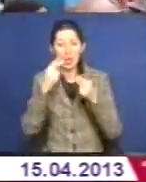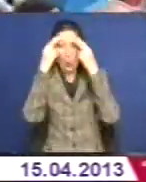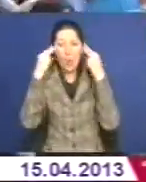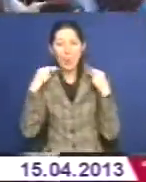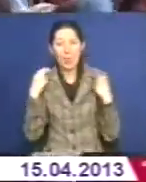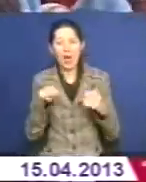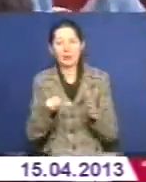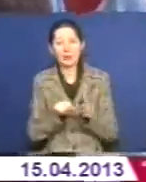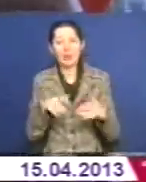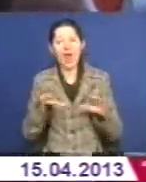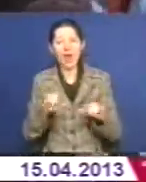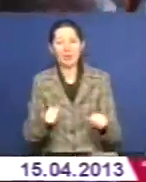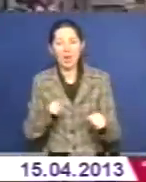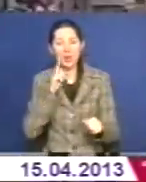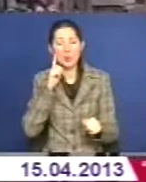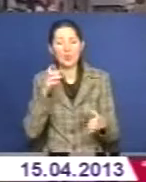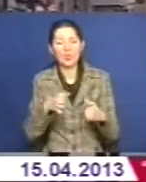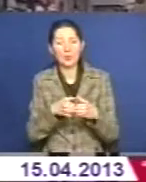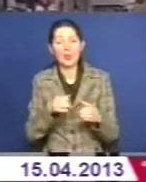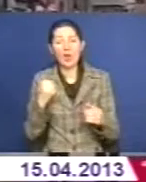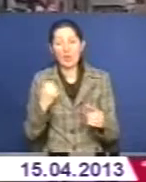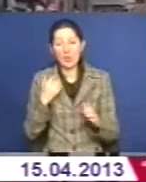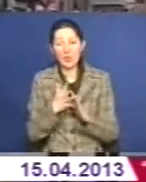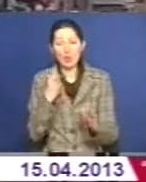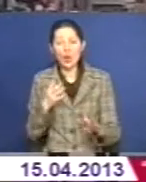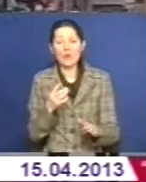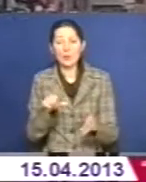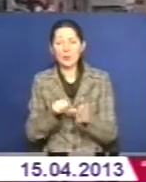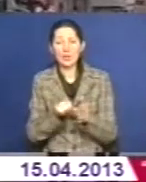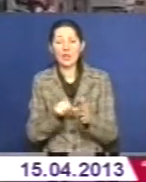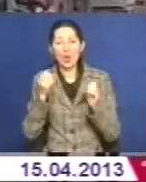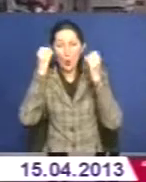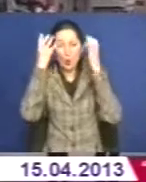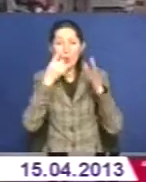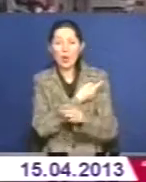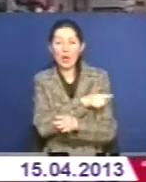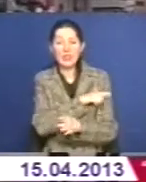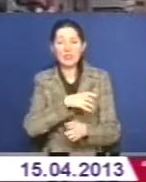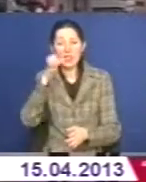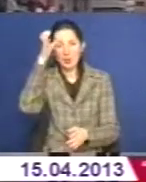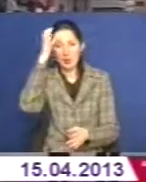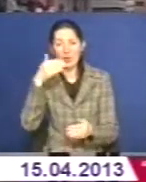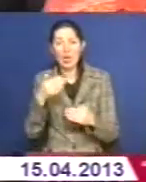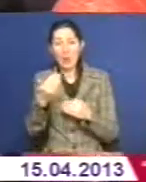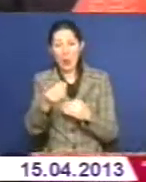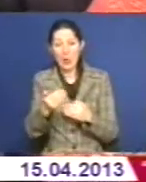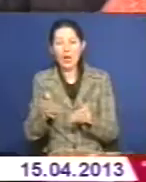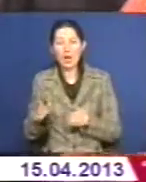молодіжних спільнот, військові, працівники культури, медицини, освіти. Попереду колони – маленькі